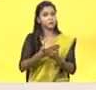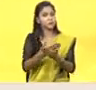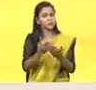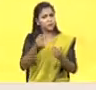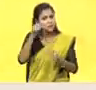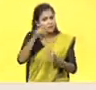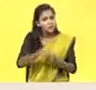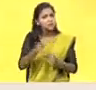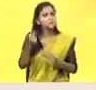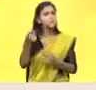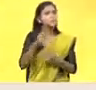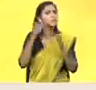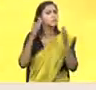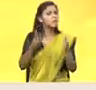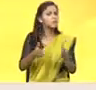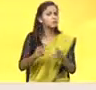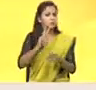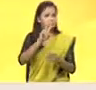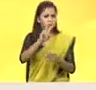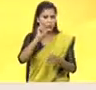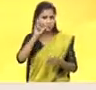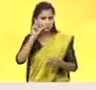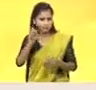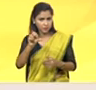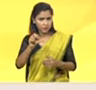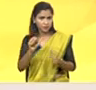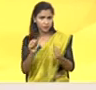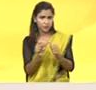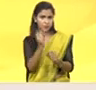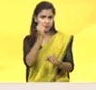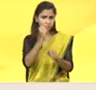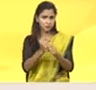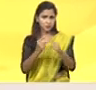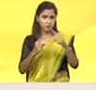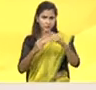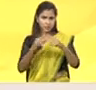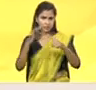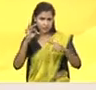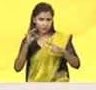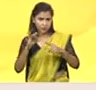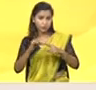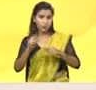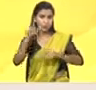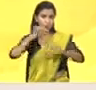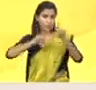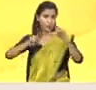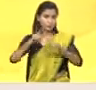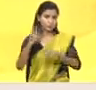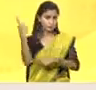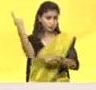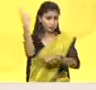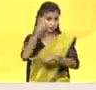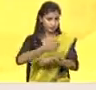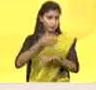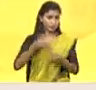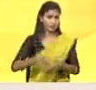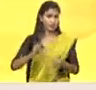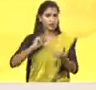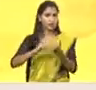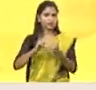इस महीने 29 तारीख को तेलुगु भाषा दिवस भी है। यह सचमुच